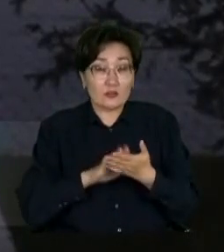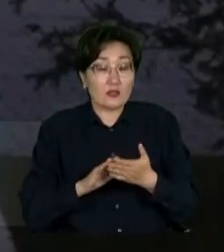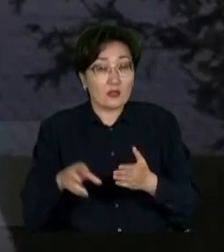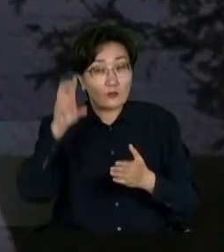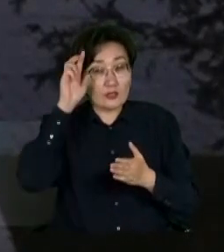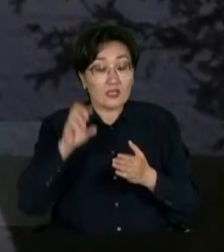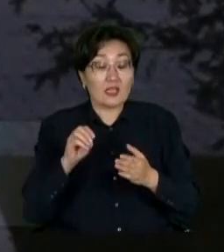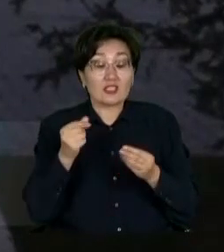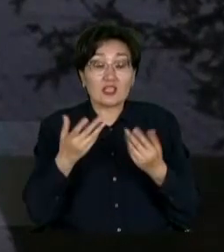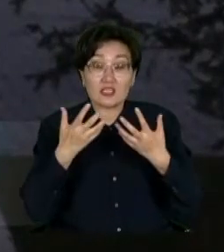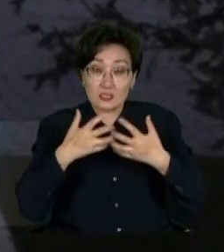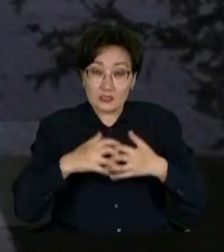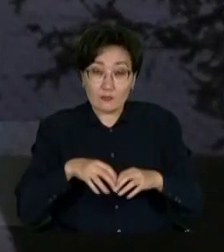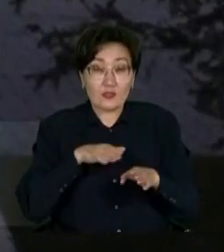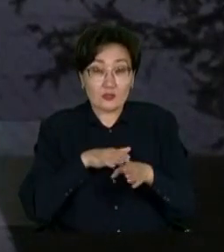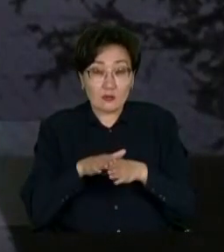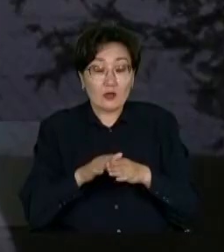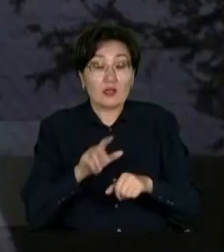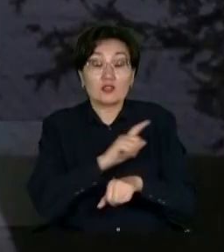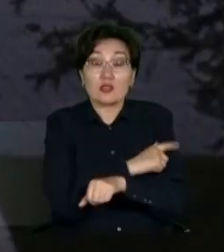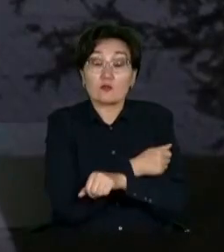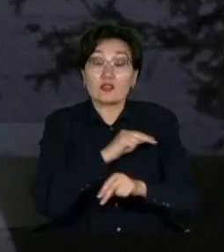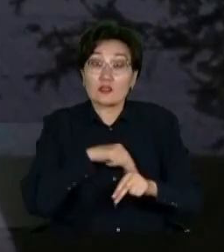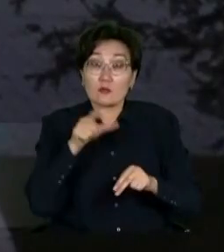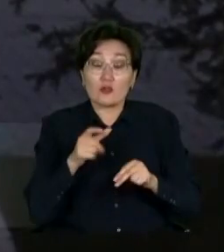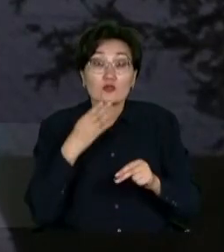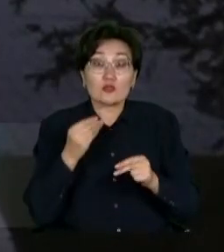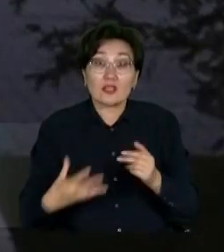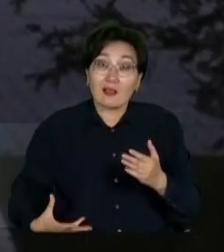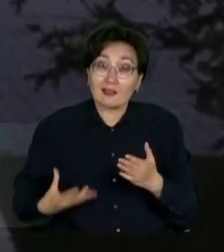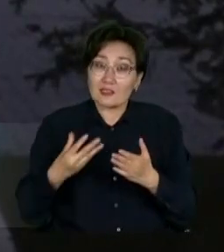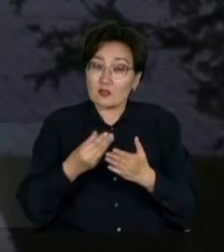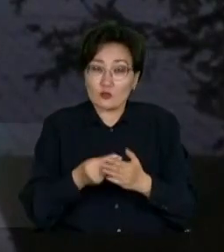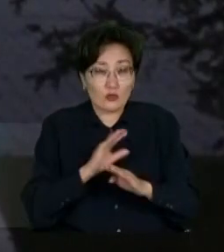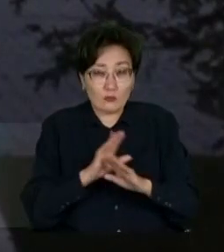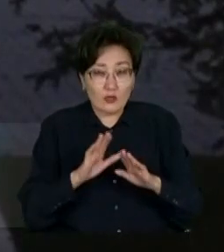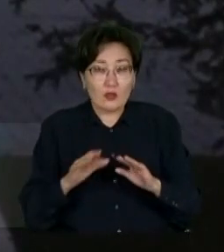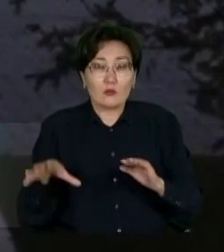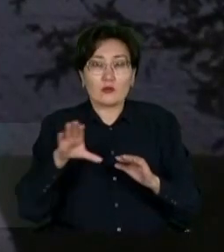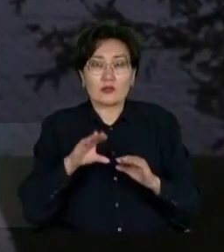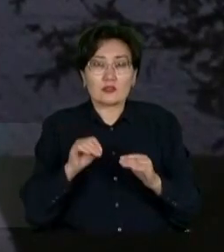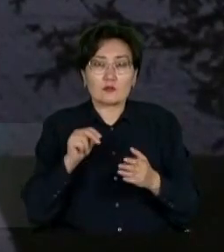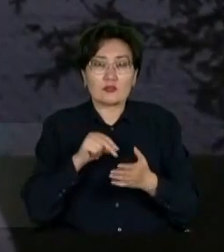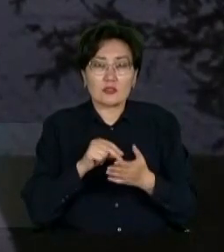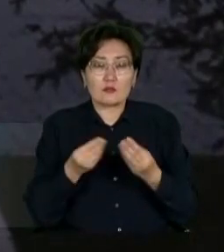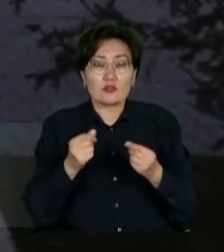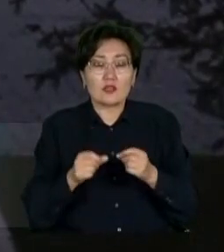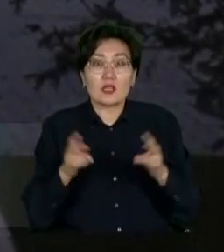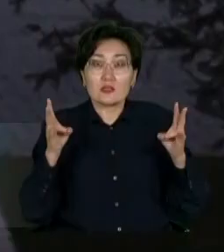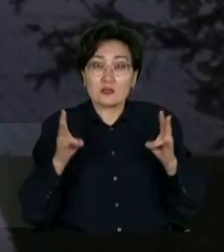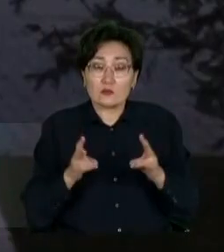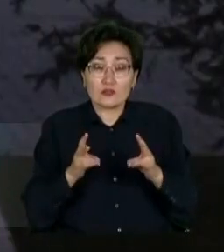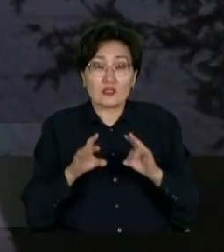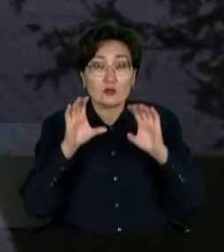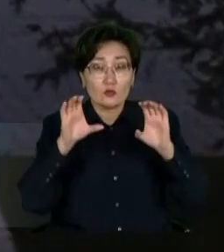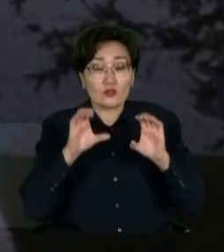қаражат есебінен көзделген. Медициналық қызметкер бұл жерде өз қалтасына төлемейді. Бүкіл мөлшерлер жаңағы келтірген зияны мөлшерлерді